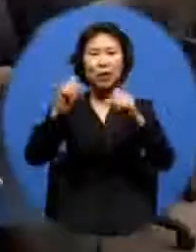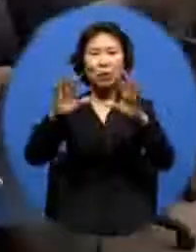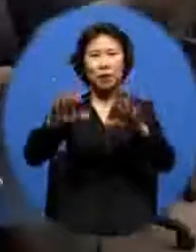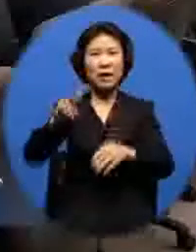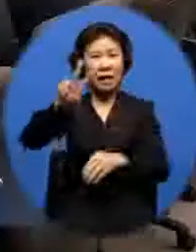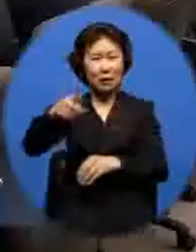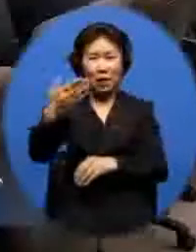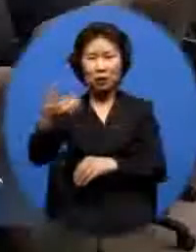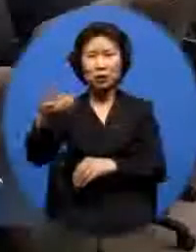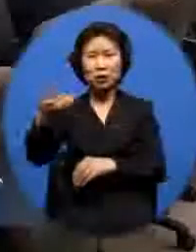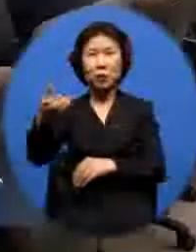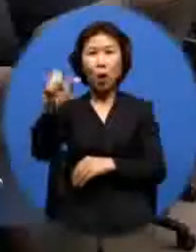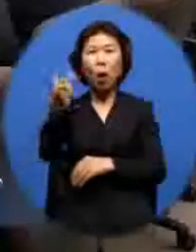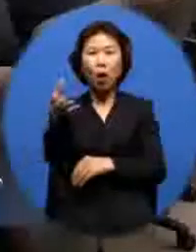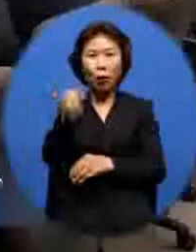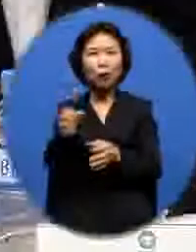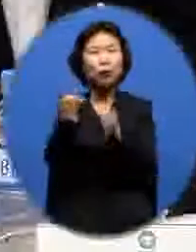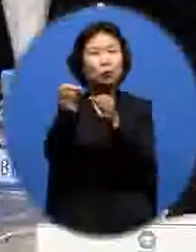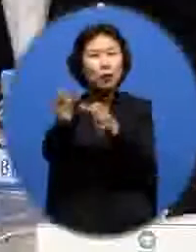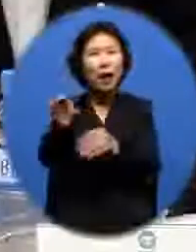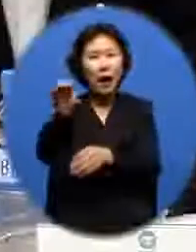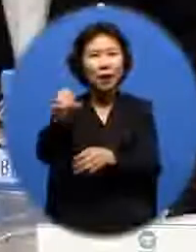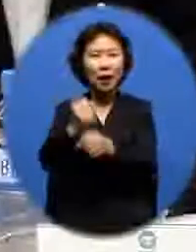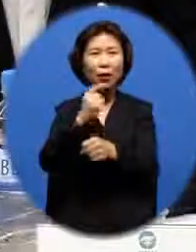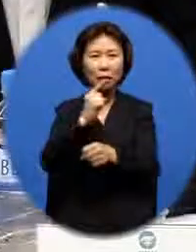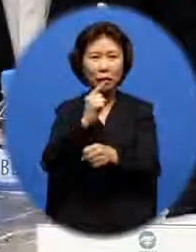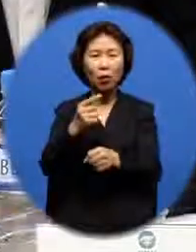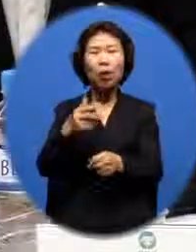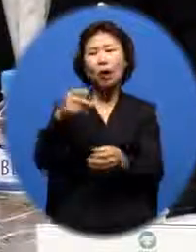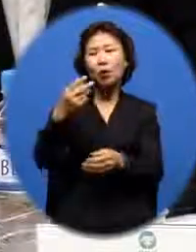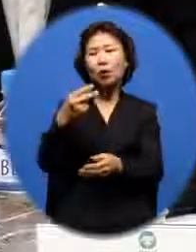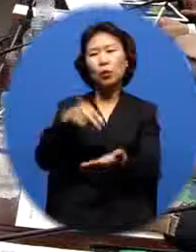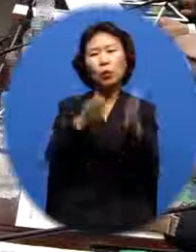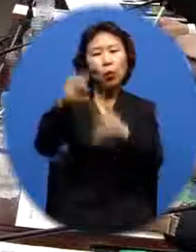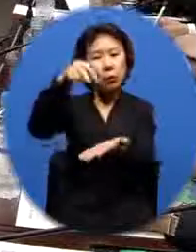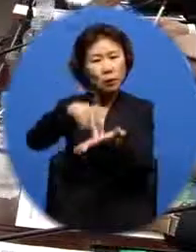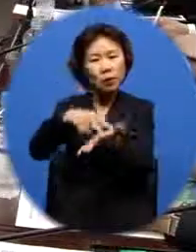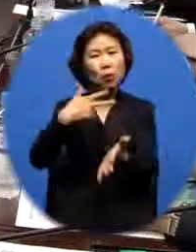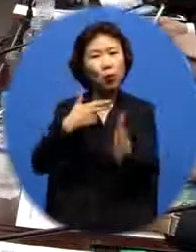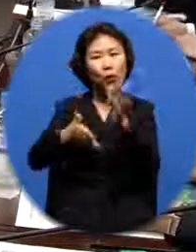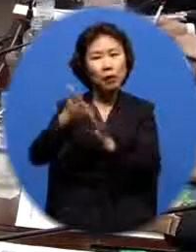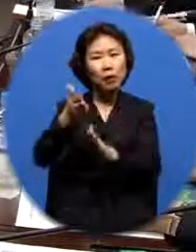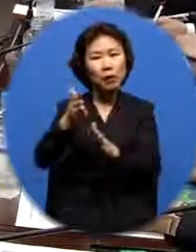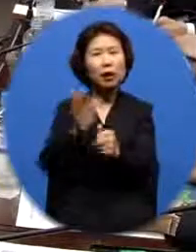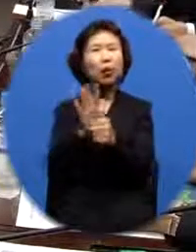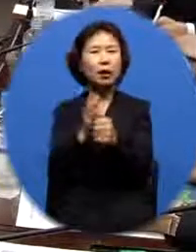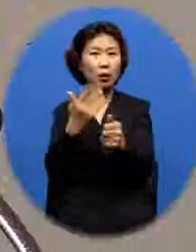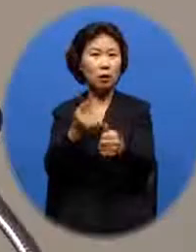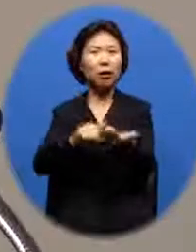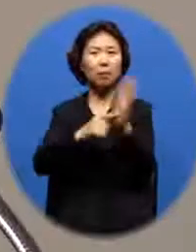295억 원을 투입한다고 밝히는 등도 차원의 보령시 발전 전략도 설명했습니다. 이와 함께